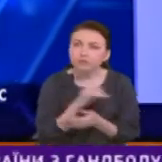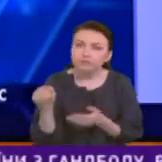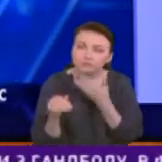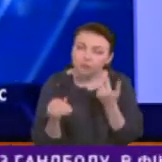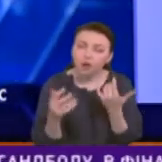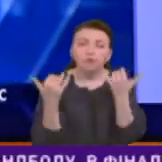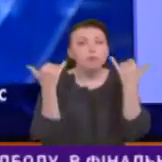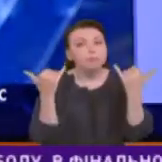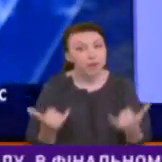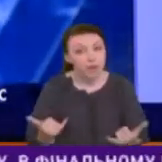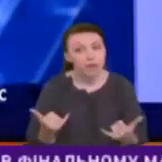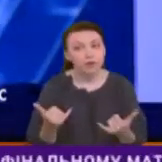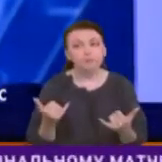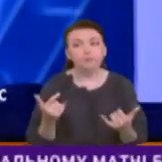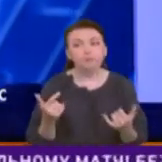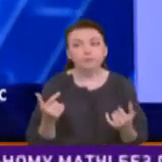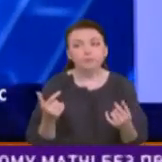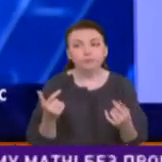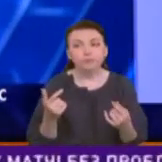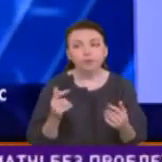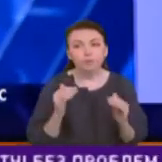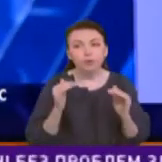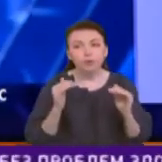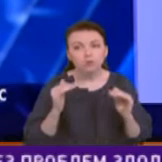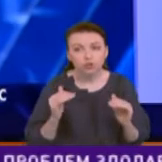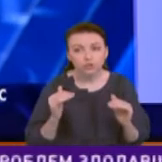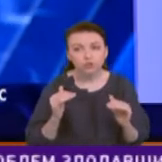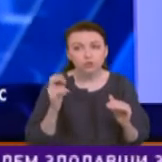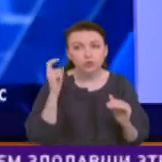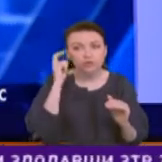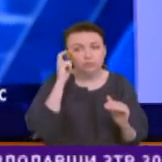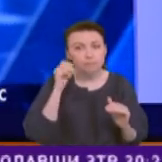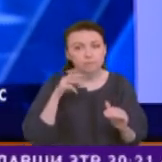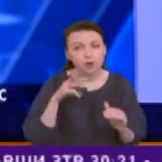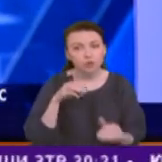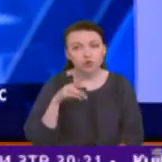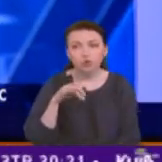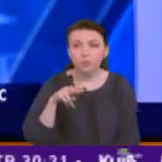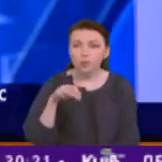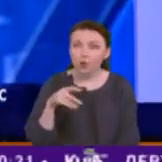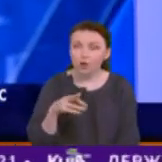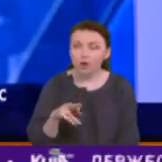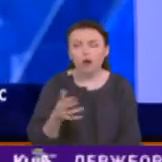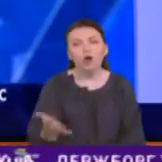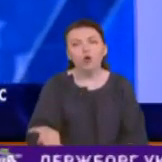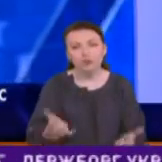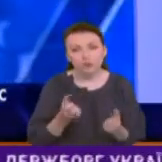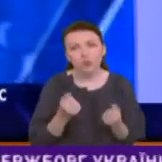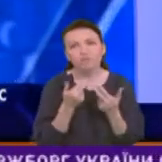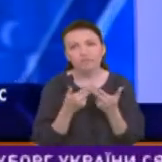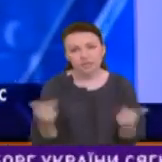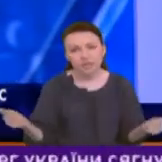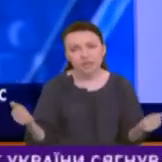Тепер уже він, понизивши свій статус до київської митрополії, я думаю, отримав визнання